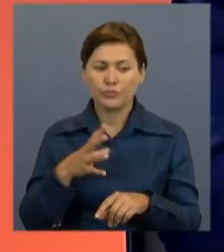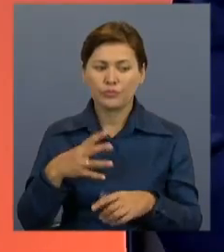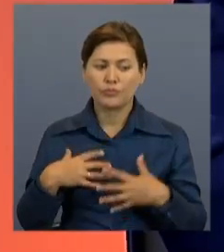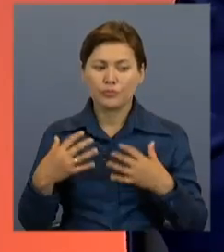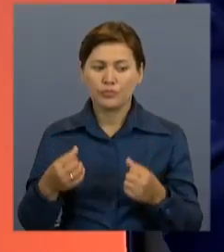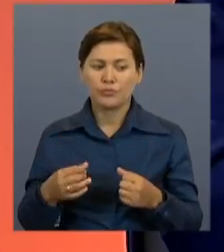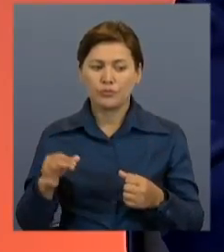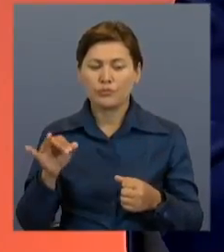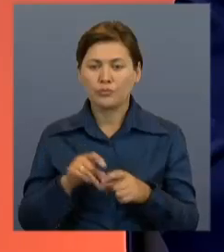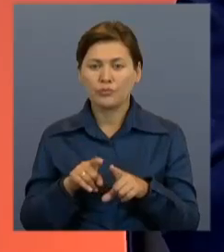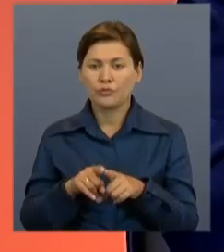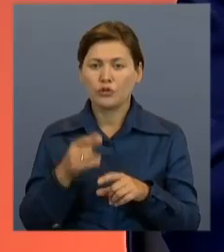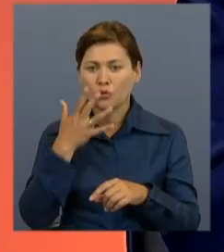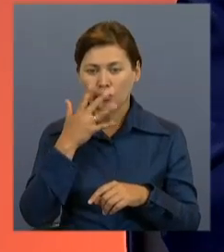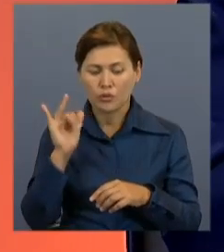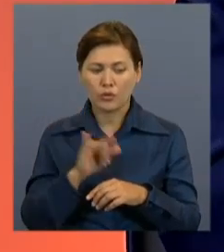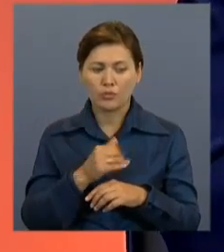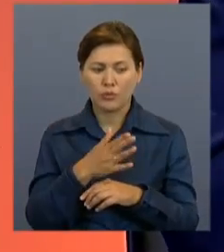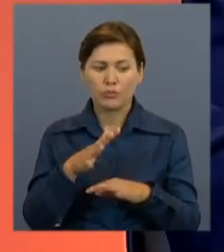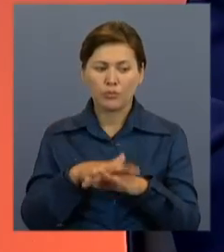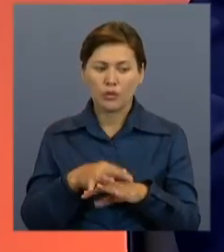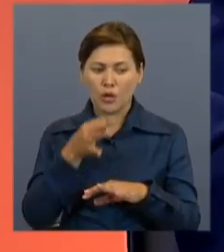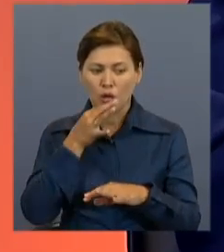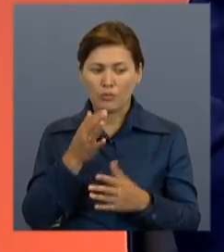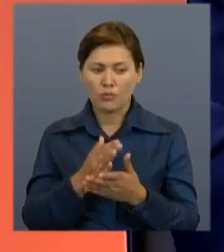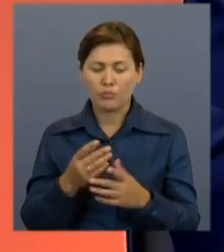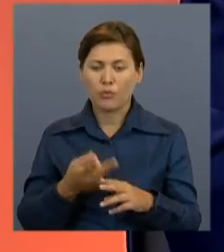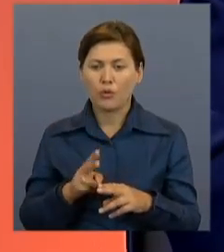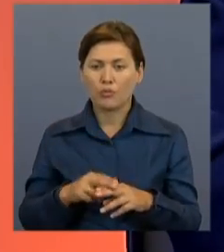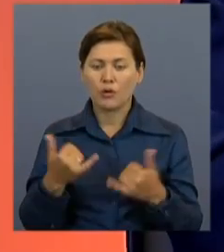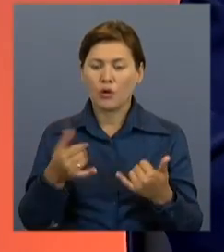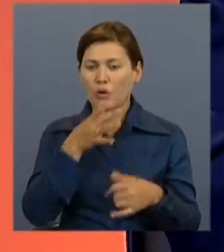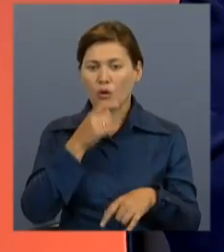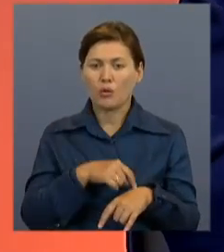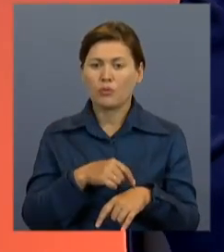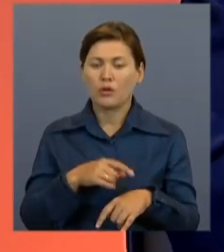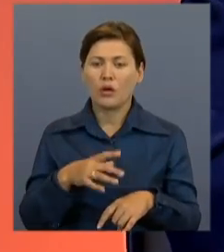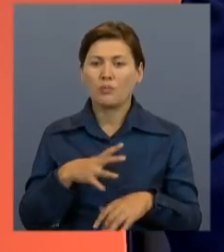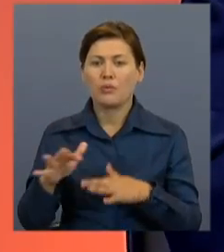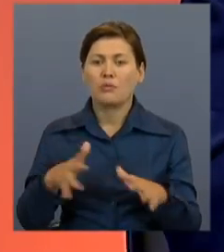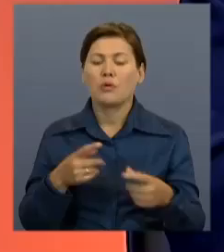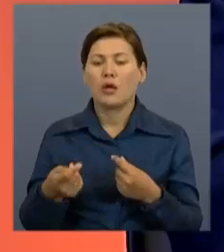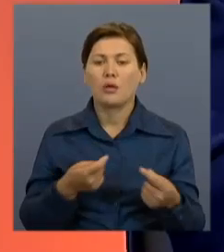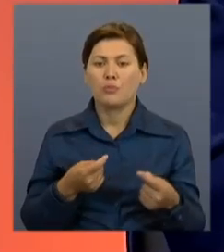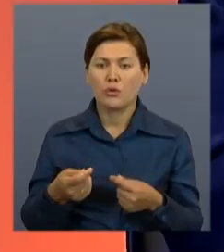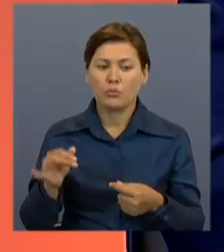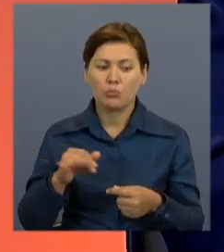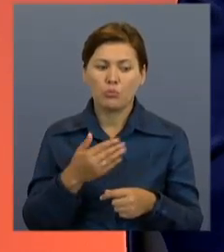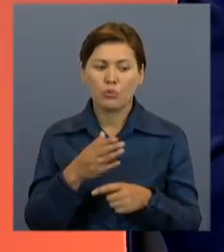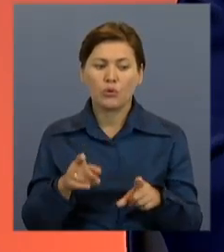амандығына ұлттық біздің банк жауап береді. Бүгінгі таңда оларды оперативті басқару,